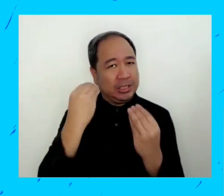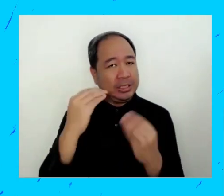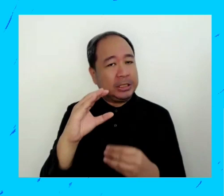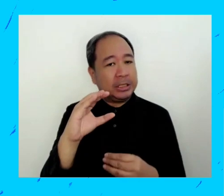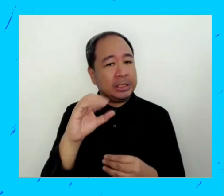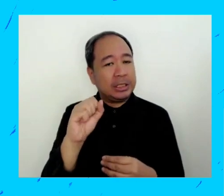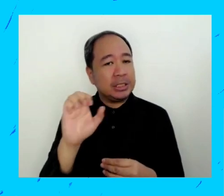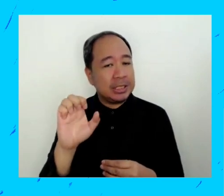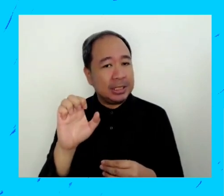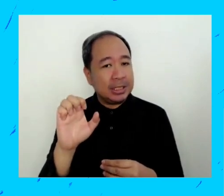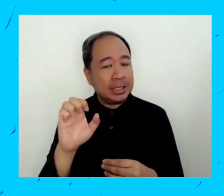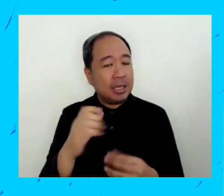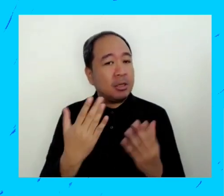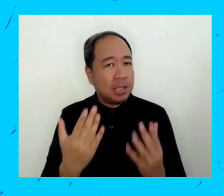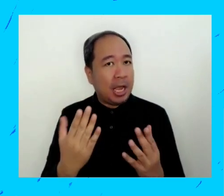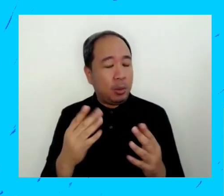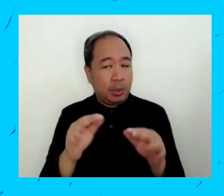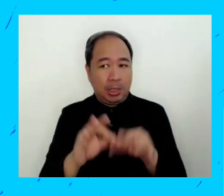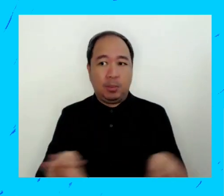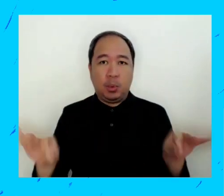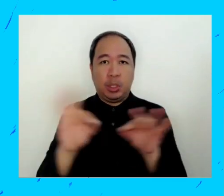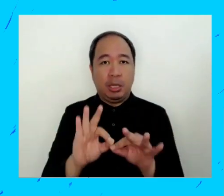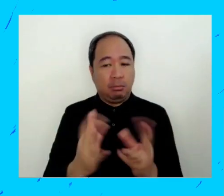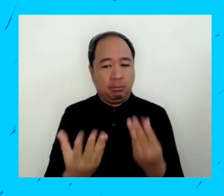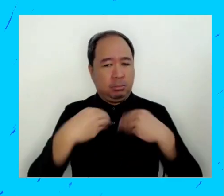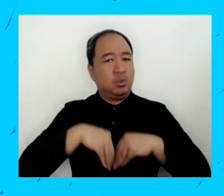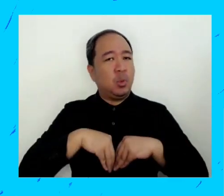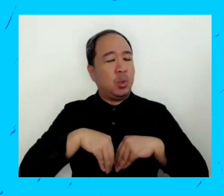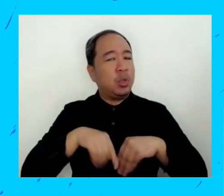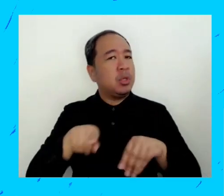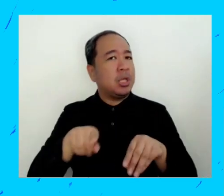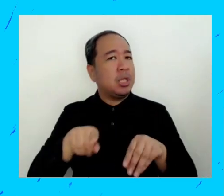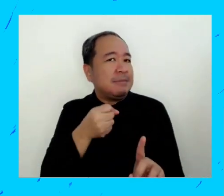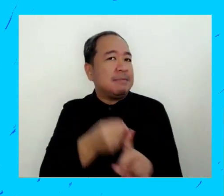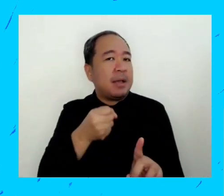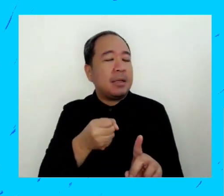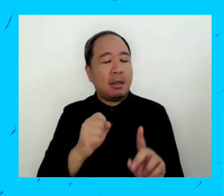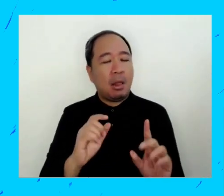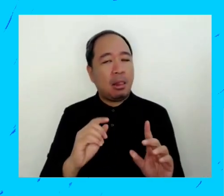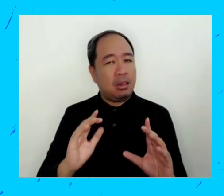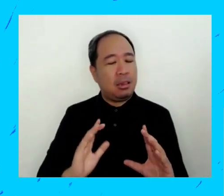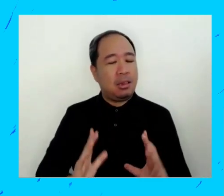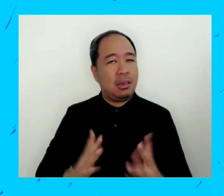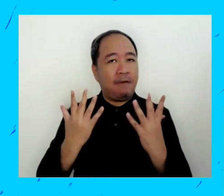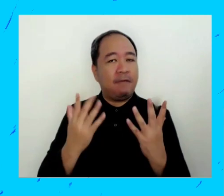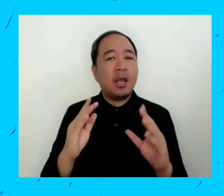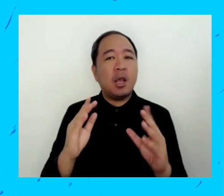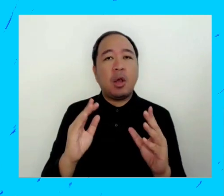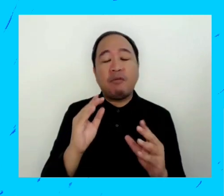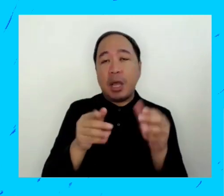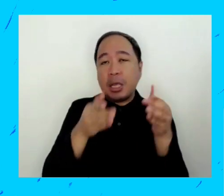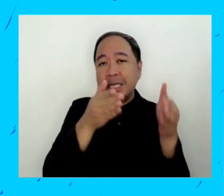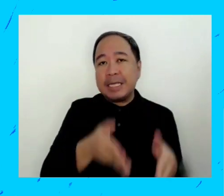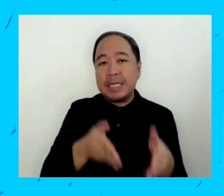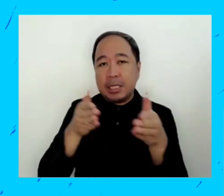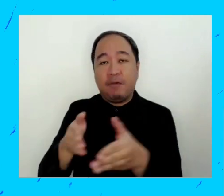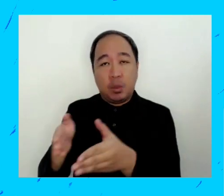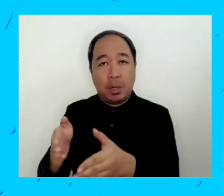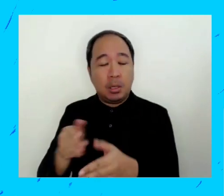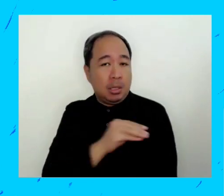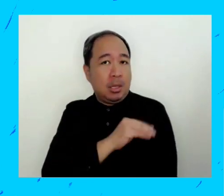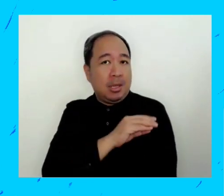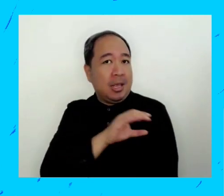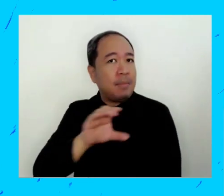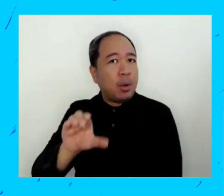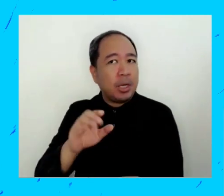sont nos besoins et nous avons des rôles très importants dans la vie des adolescents. Et